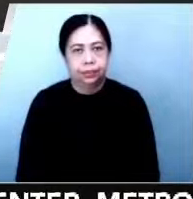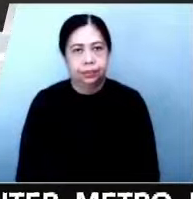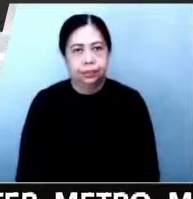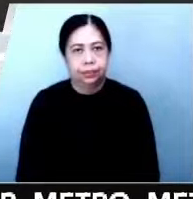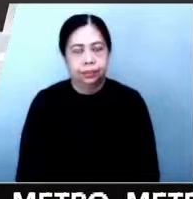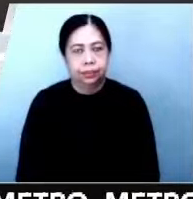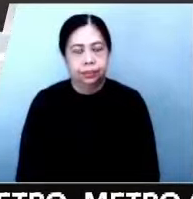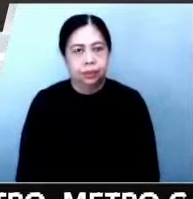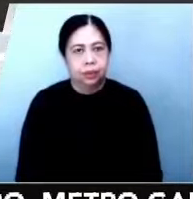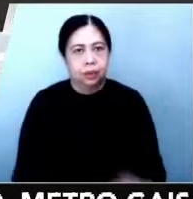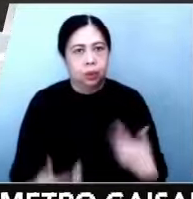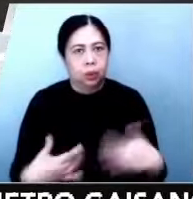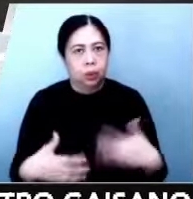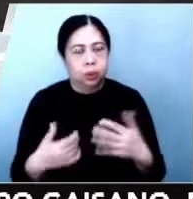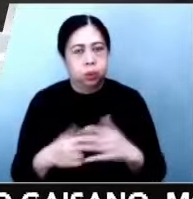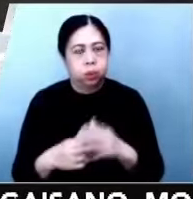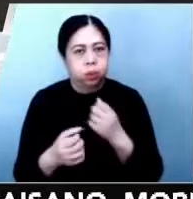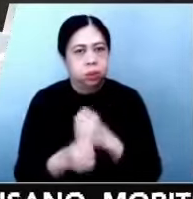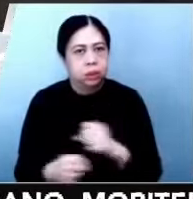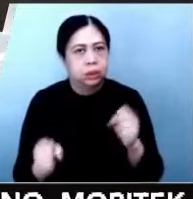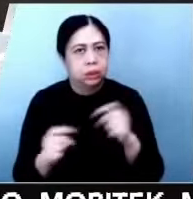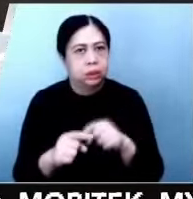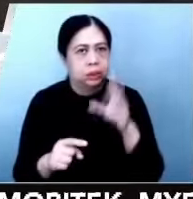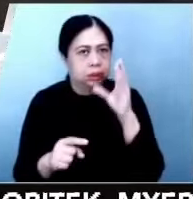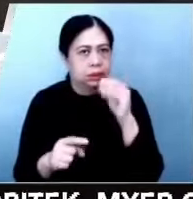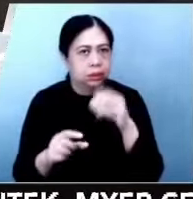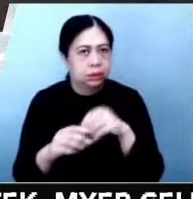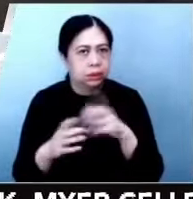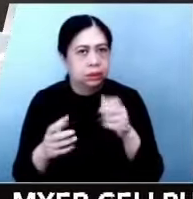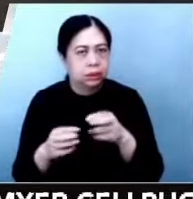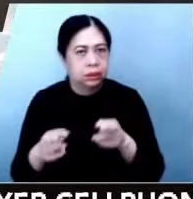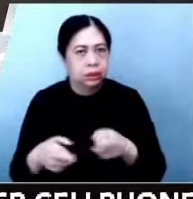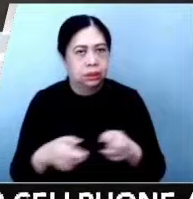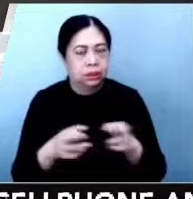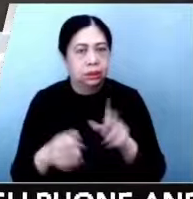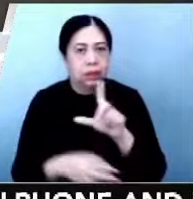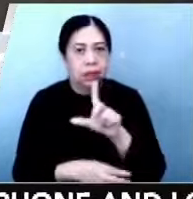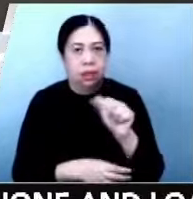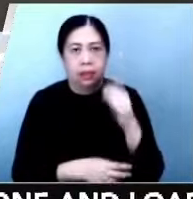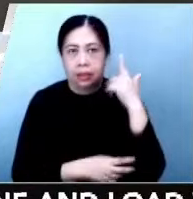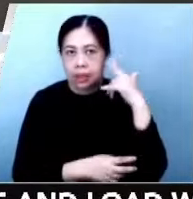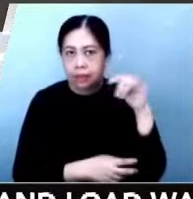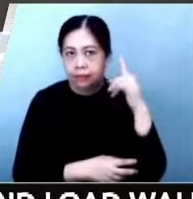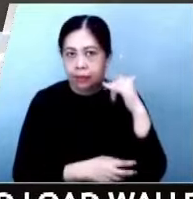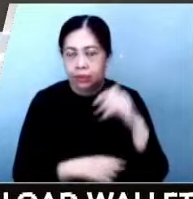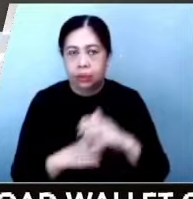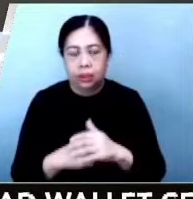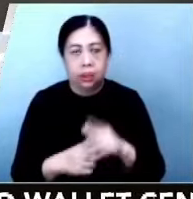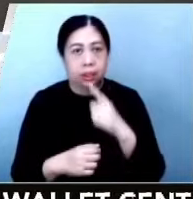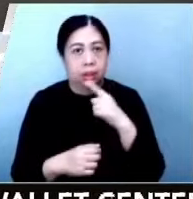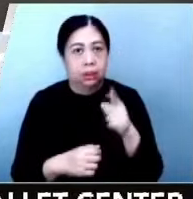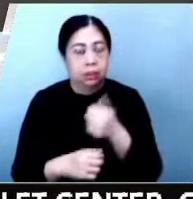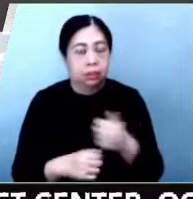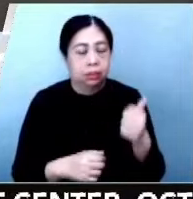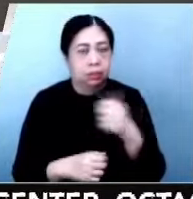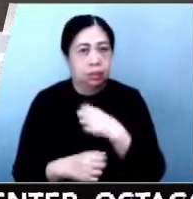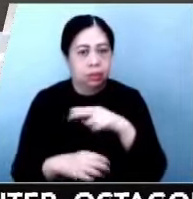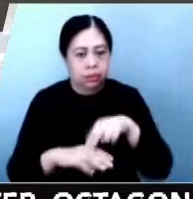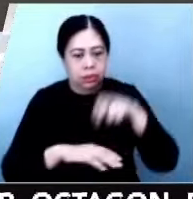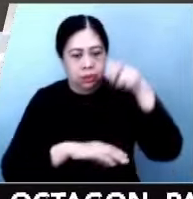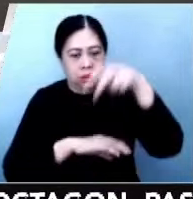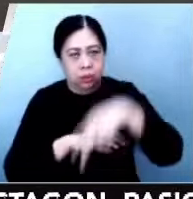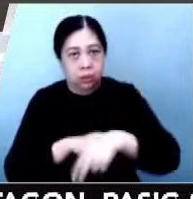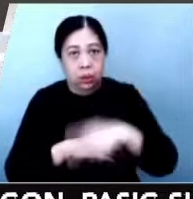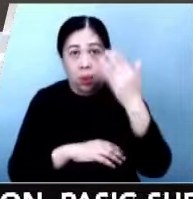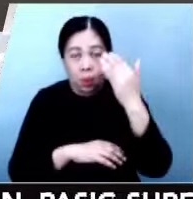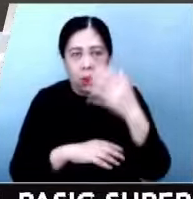Makapigil hininga ang pag-rescue sa lalaking yan sa isang ilog sa Los Angeles, California. Ayon sa mga otoridad, tumalo ng lalaki para